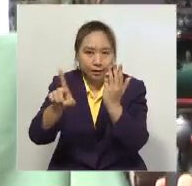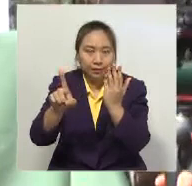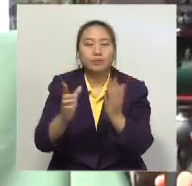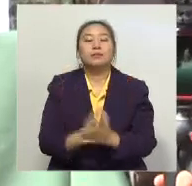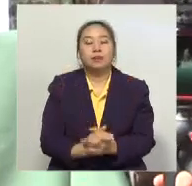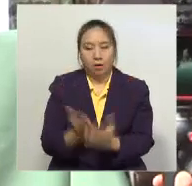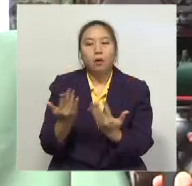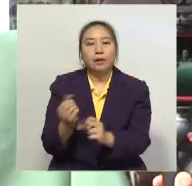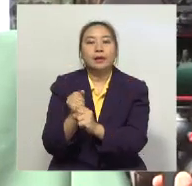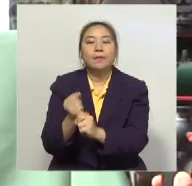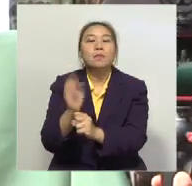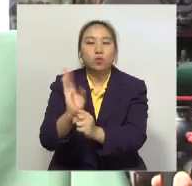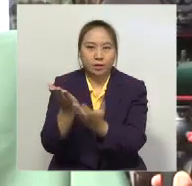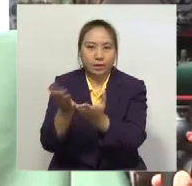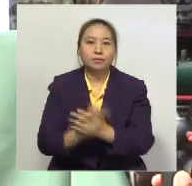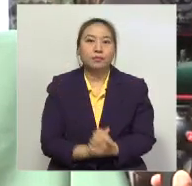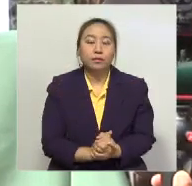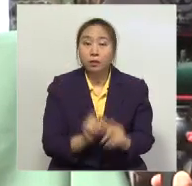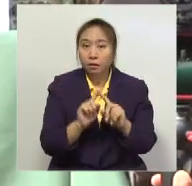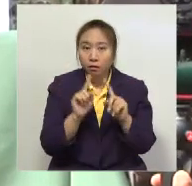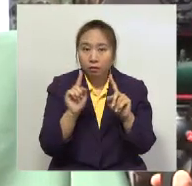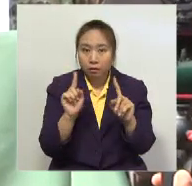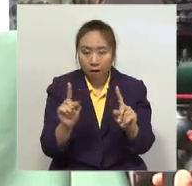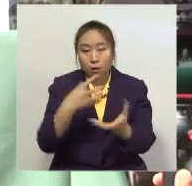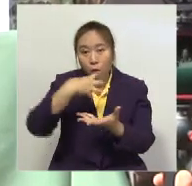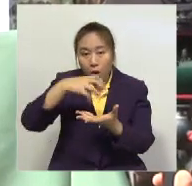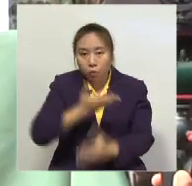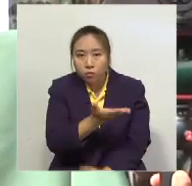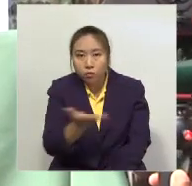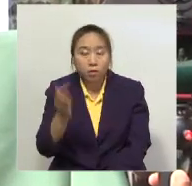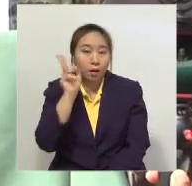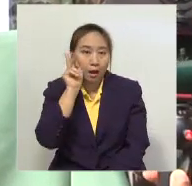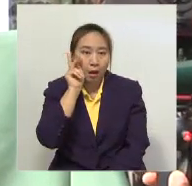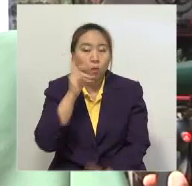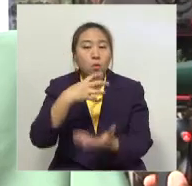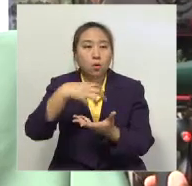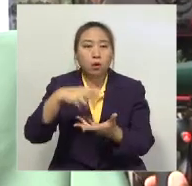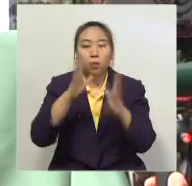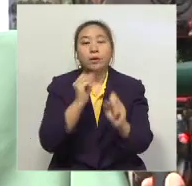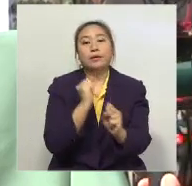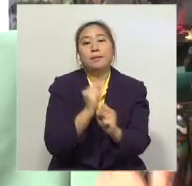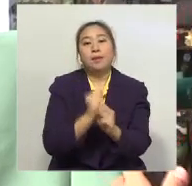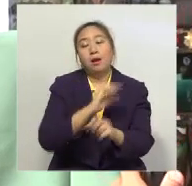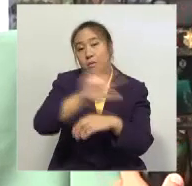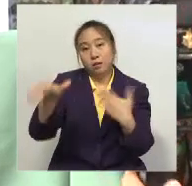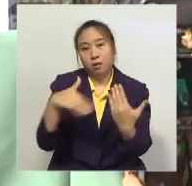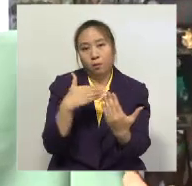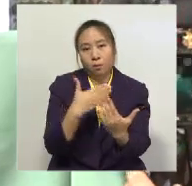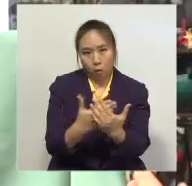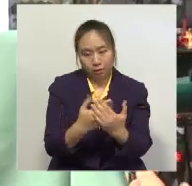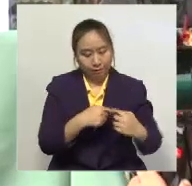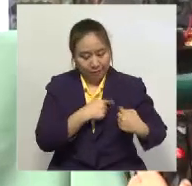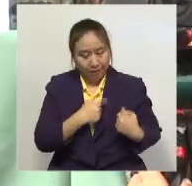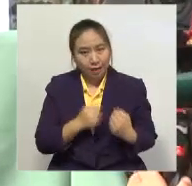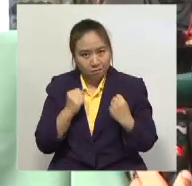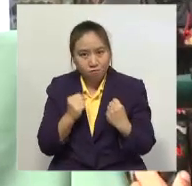ประสงค์ต่อไปนะครับแต่ต้องเรียนพี่น้องสื่อมวลชนนะครับว่าเจ้าหน้าที่ผู้ปฏิบัติงานทุกท่านมีขวัญ